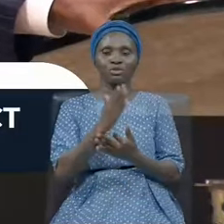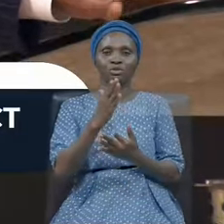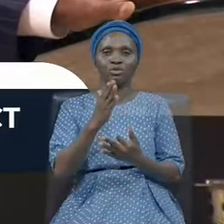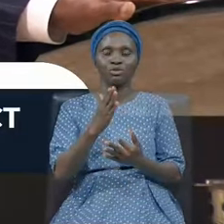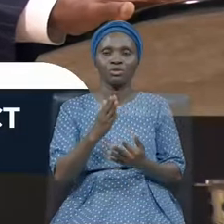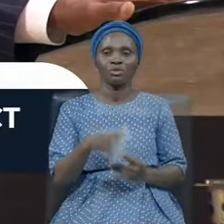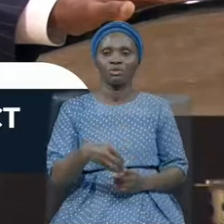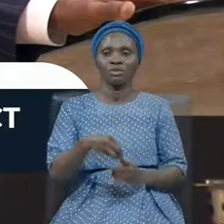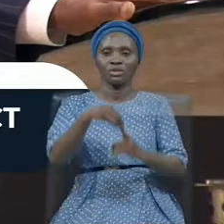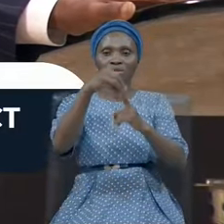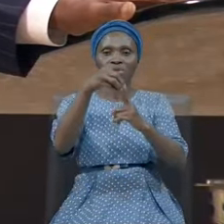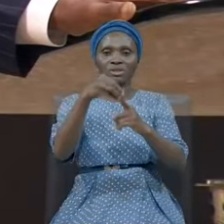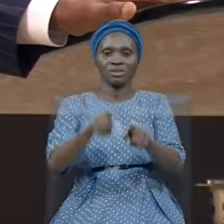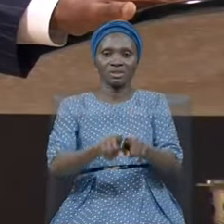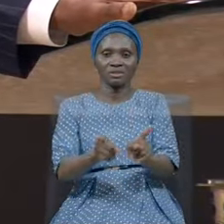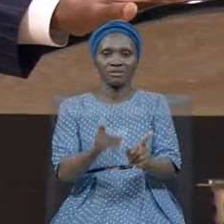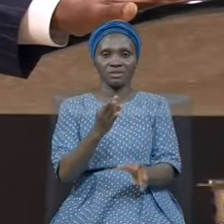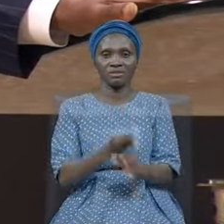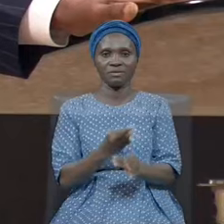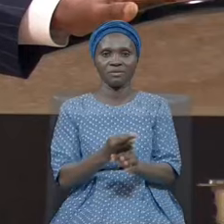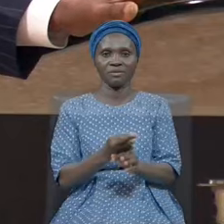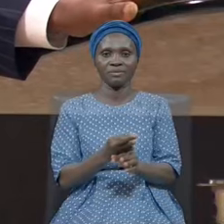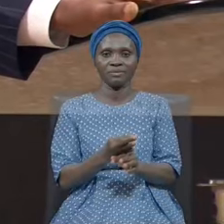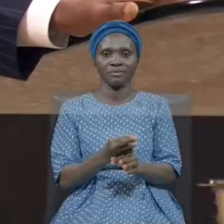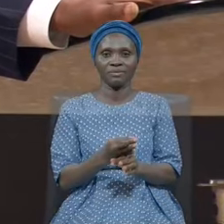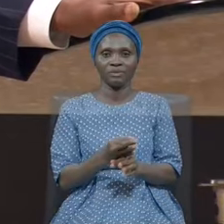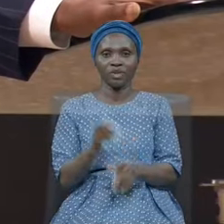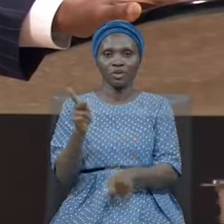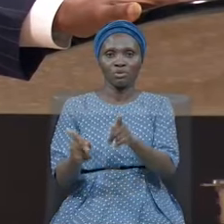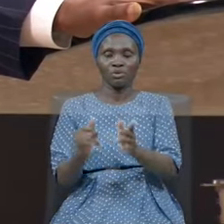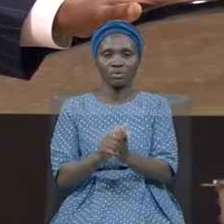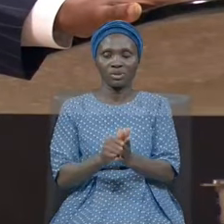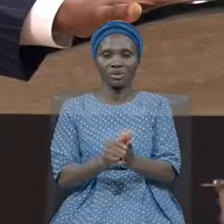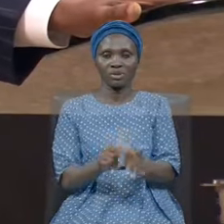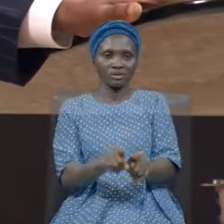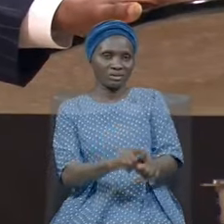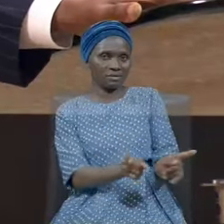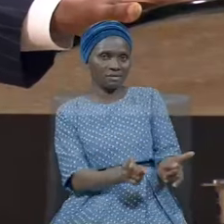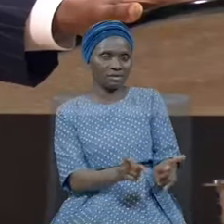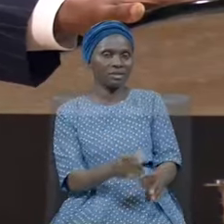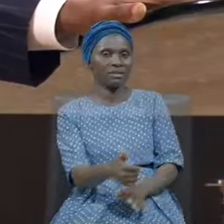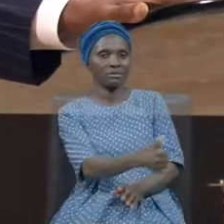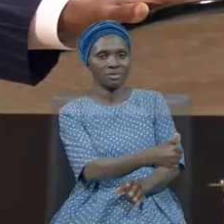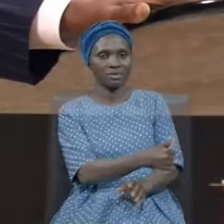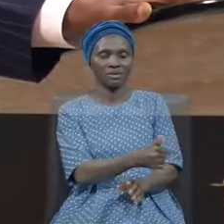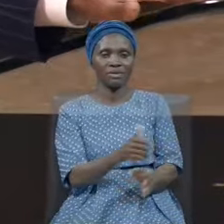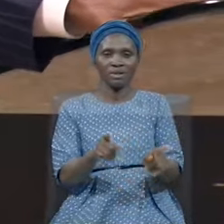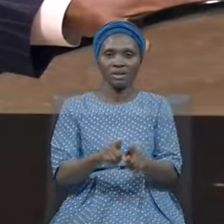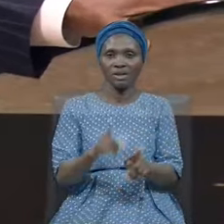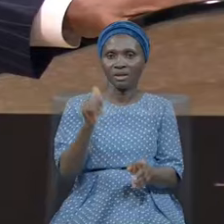distinguée. Comment les gens se sont-ils distingués? Abel s'était